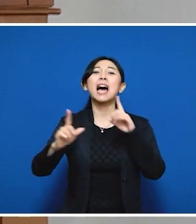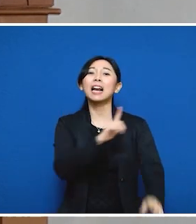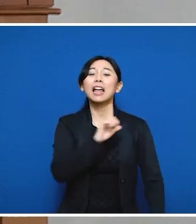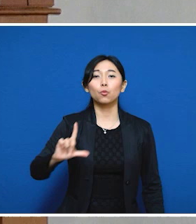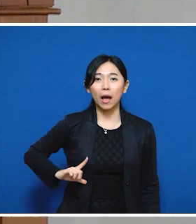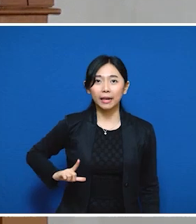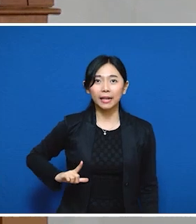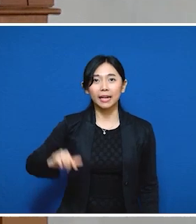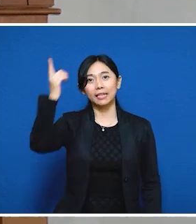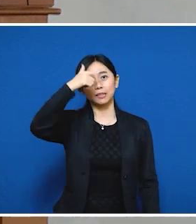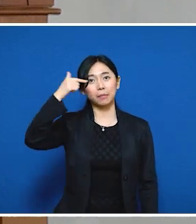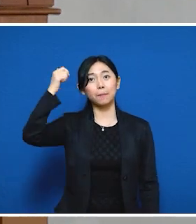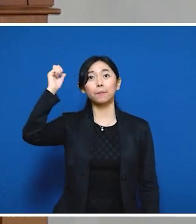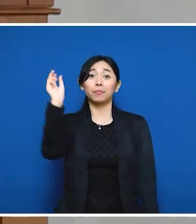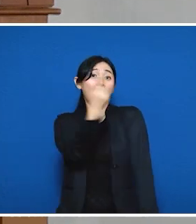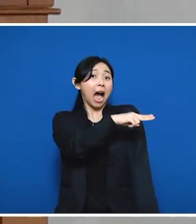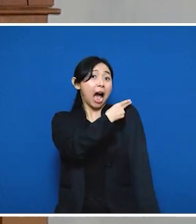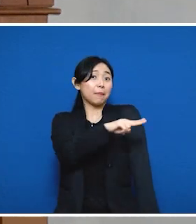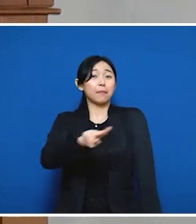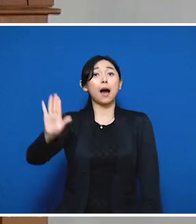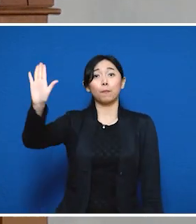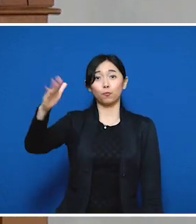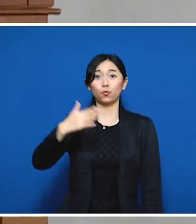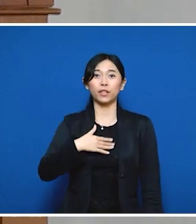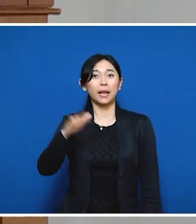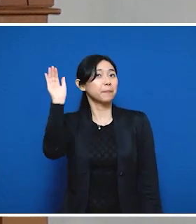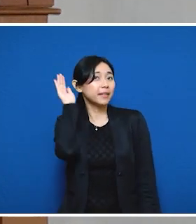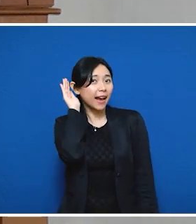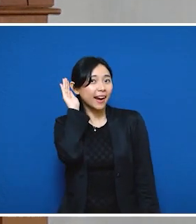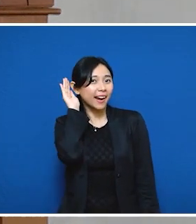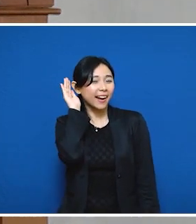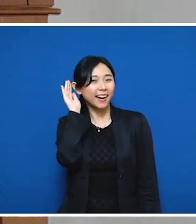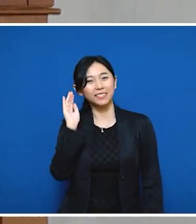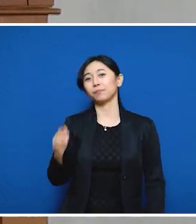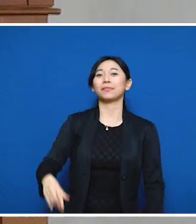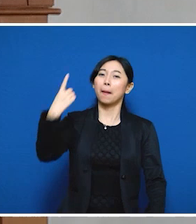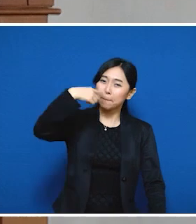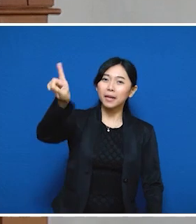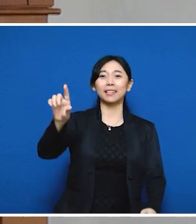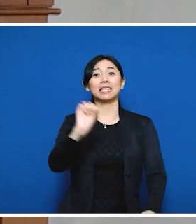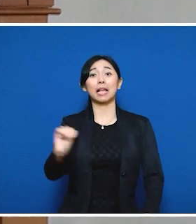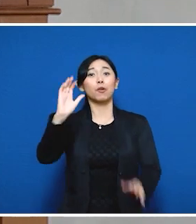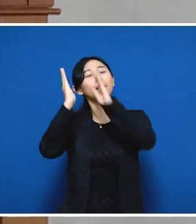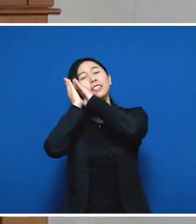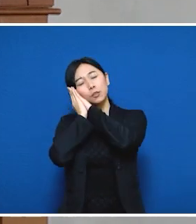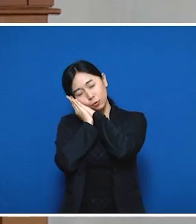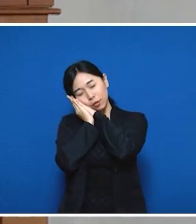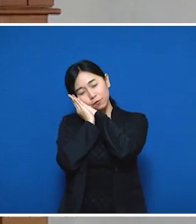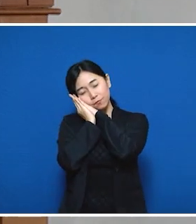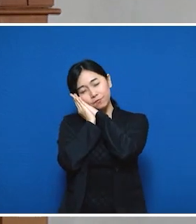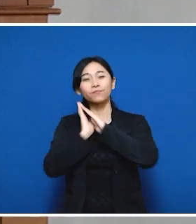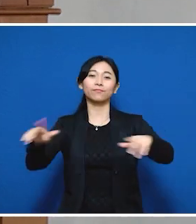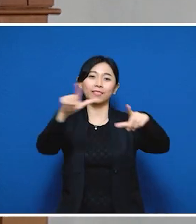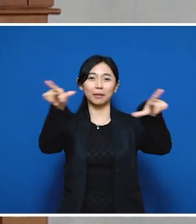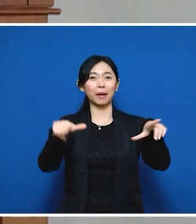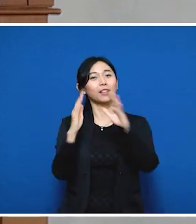Tuhan, sebab hambamu ini mendengar.'" Maka pergilah Samuel dan tidurlah ia di